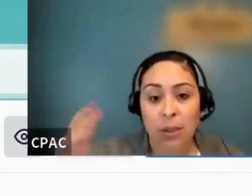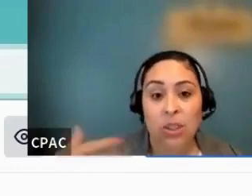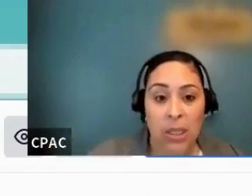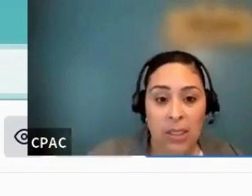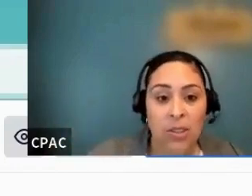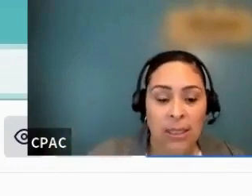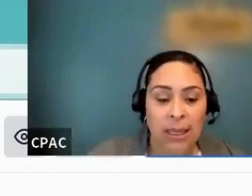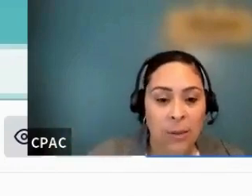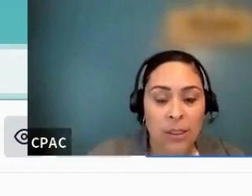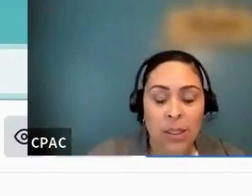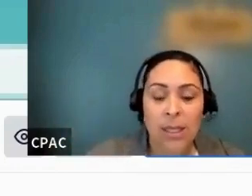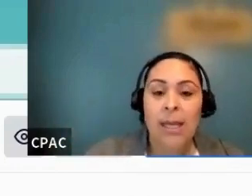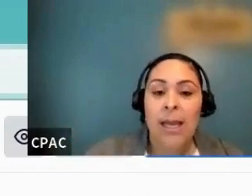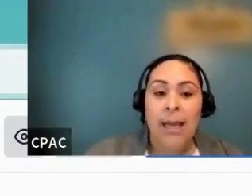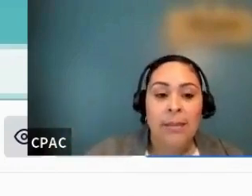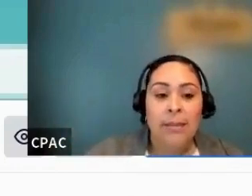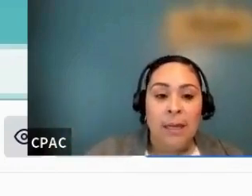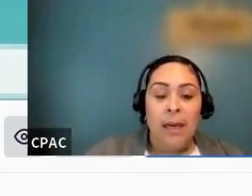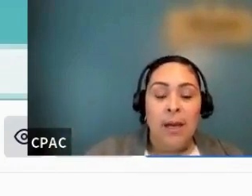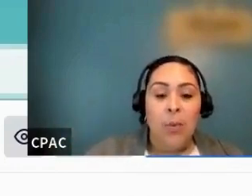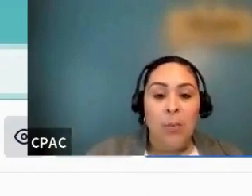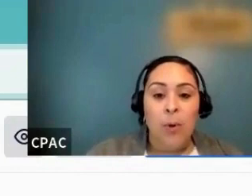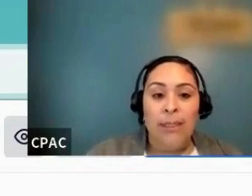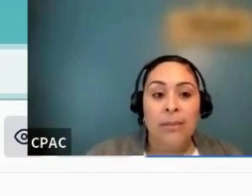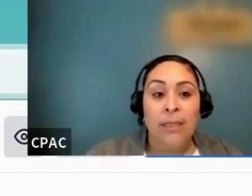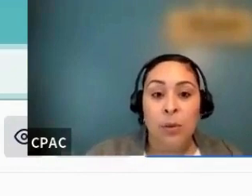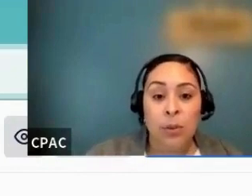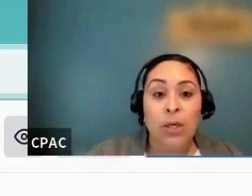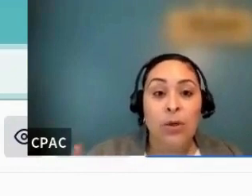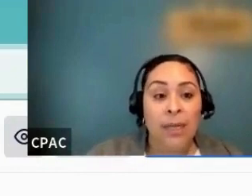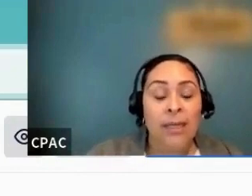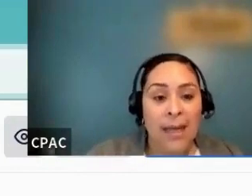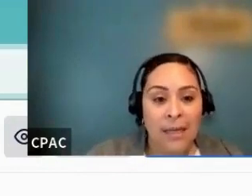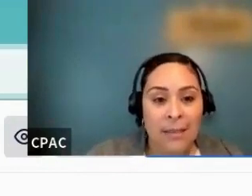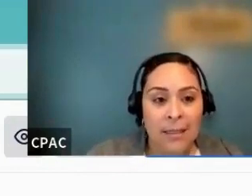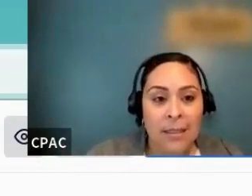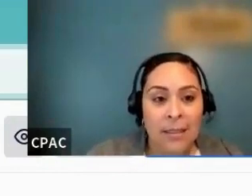供的这个软件，